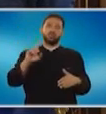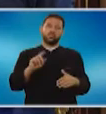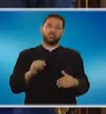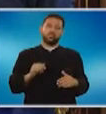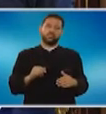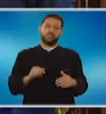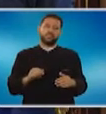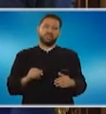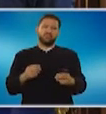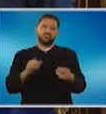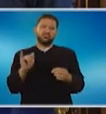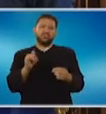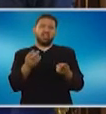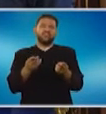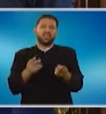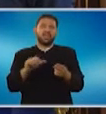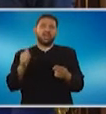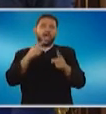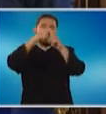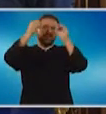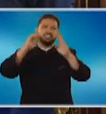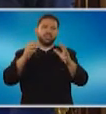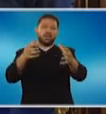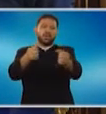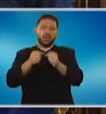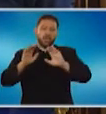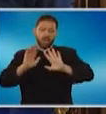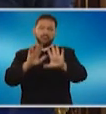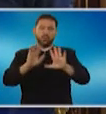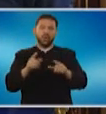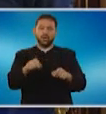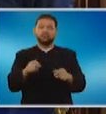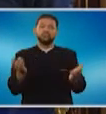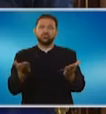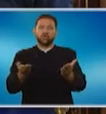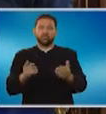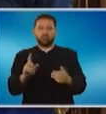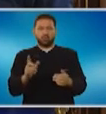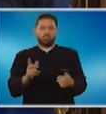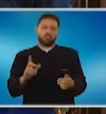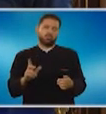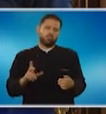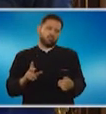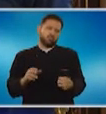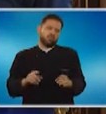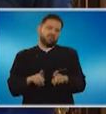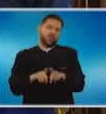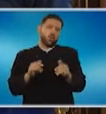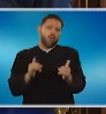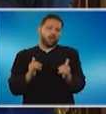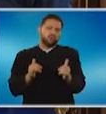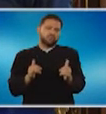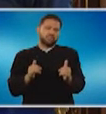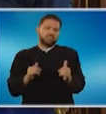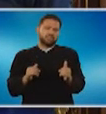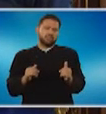nu orice nene venit în biserică, îl iei pe sus, hai vino și citește. Nu chiar așa, nu chiar oricine. Aici